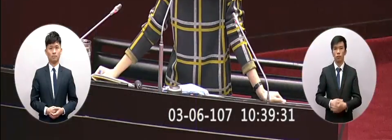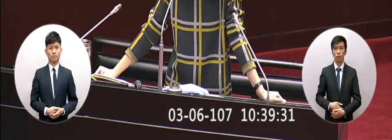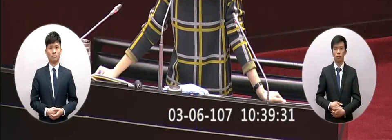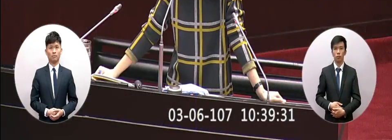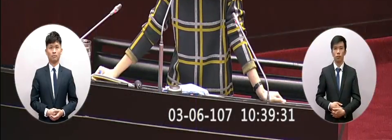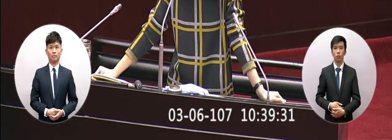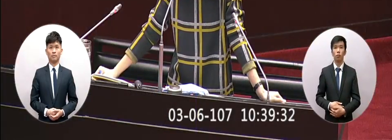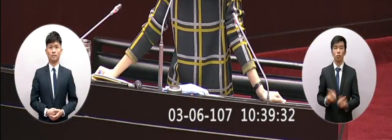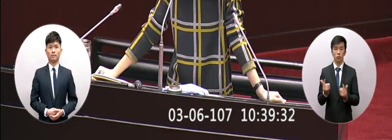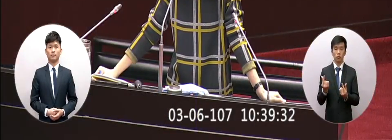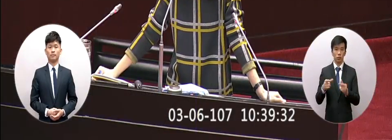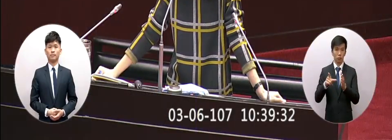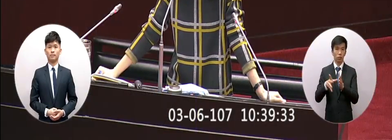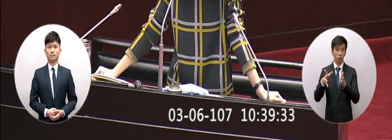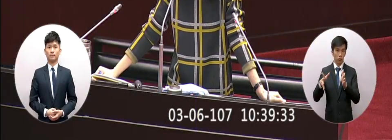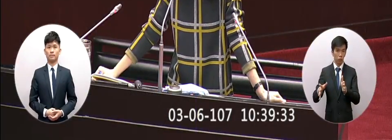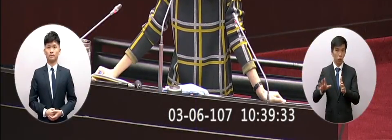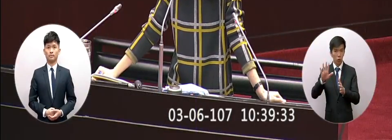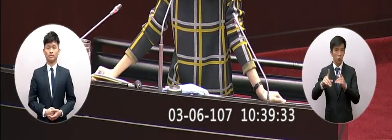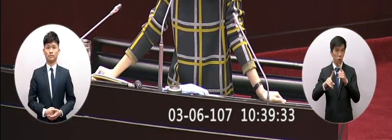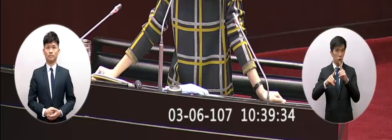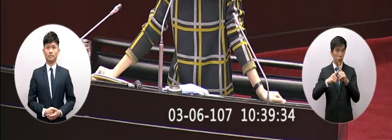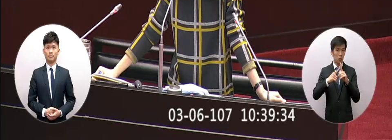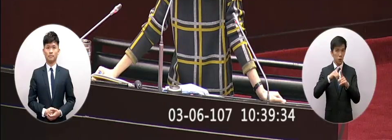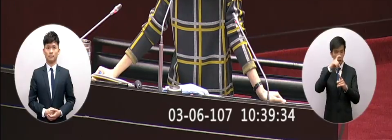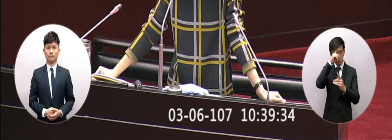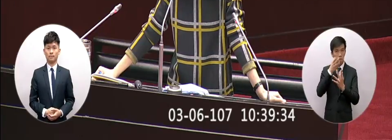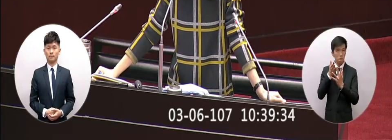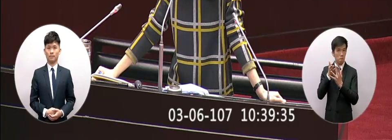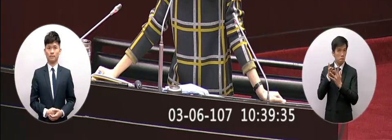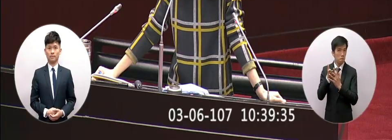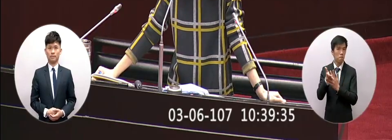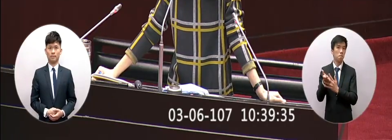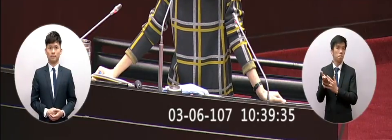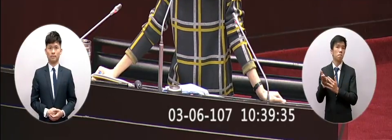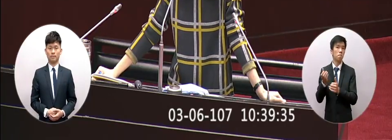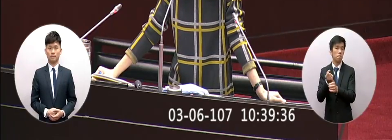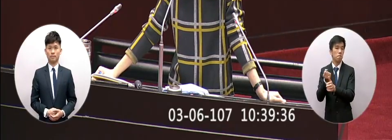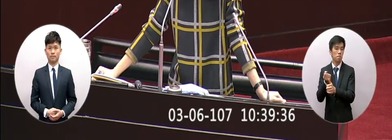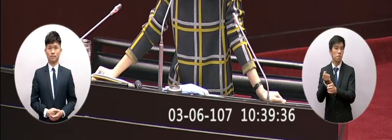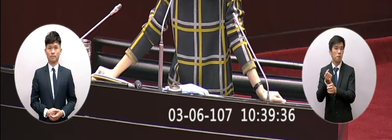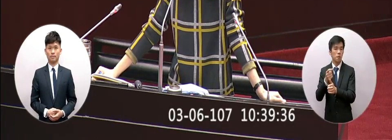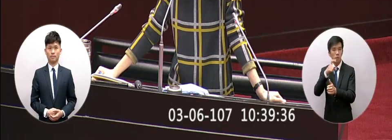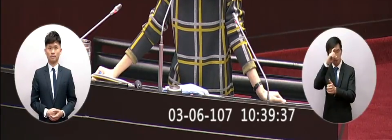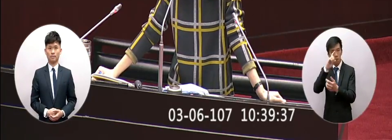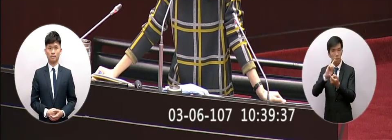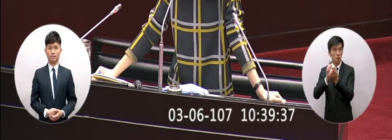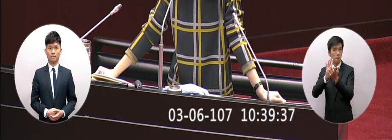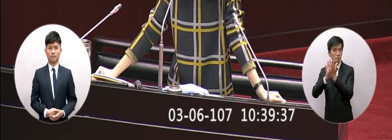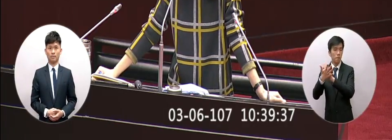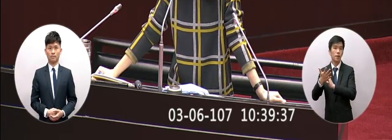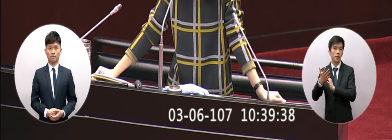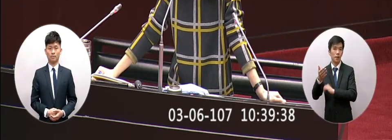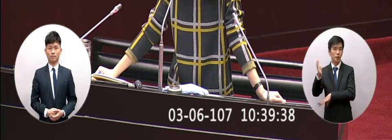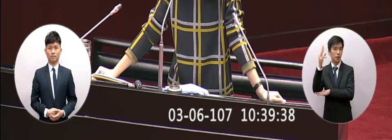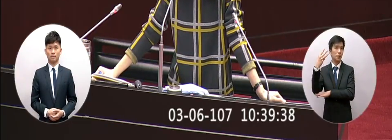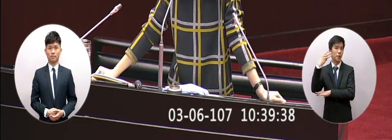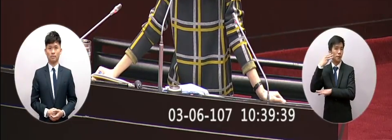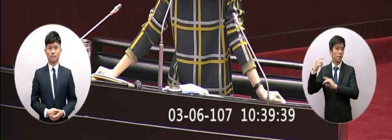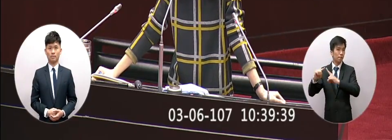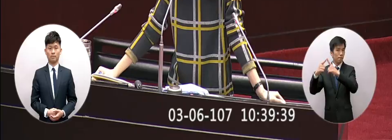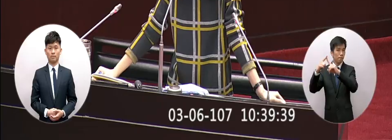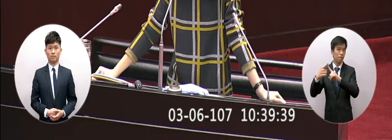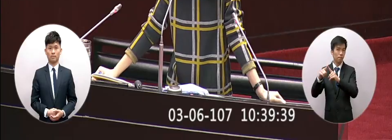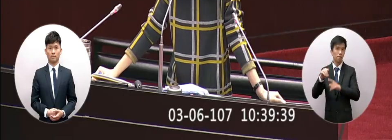分的势力跟人哦，其实一直想要把这件事情操作成，可能是蓝绿的一个政治的一个斗争的一个状况了